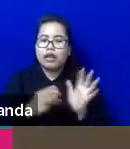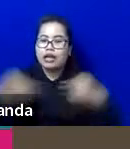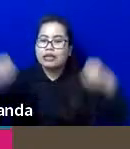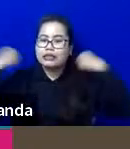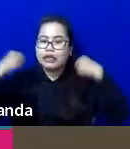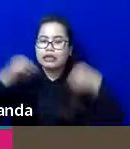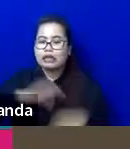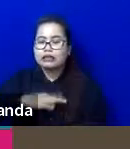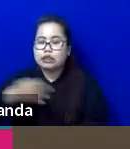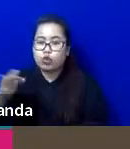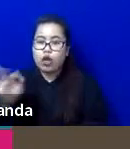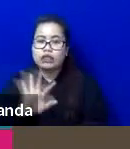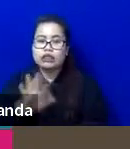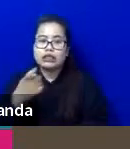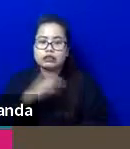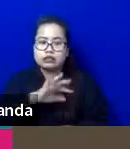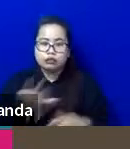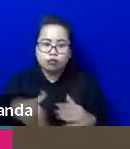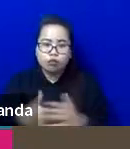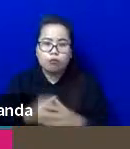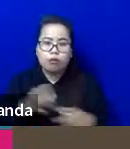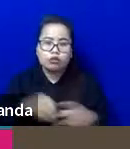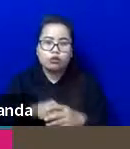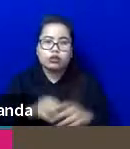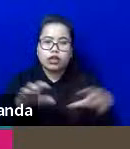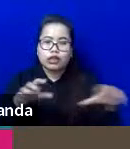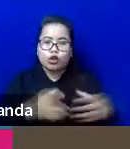dalam kategori person with psychosocial disabilities.